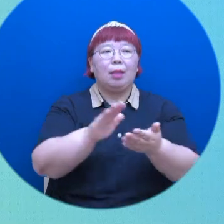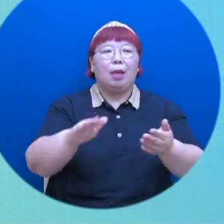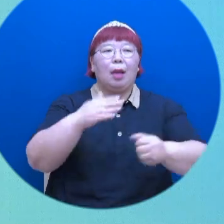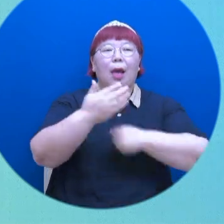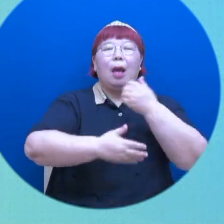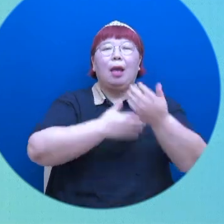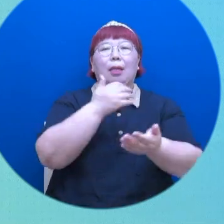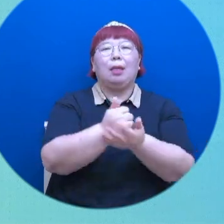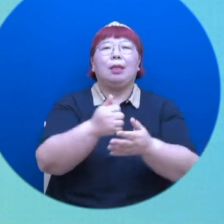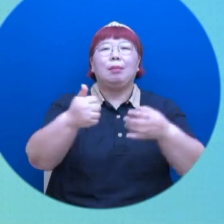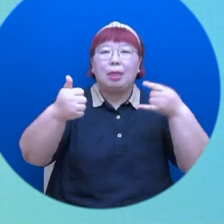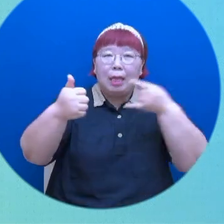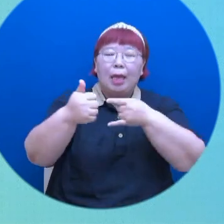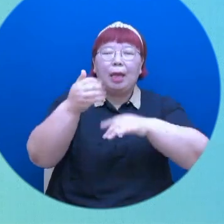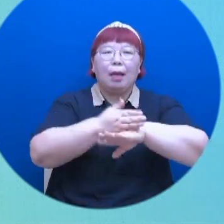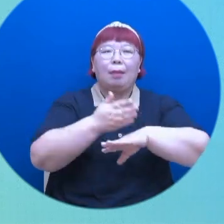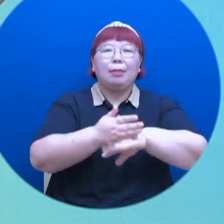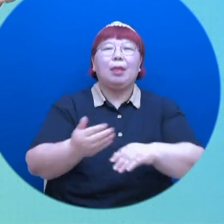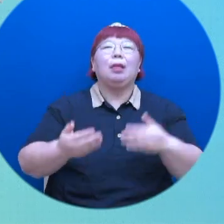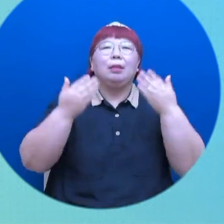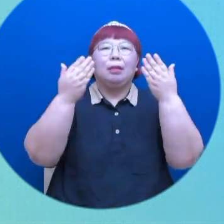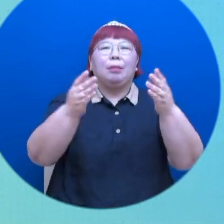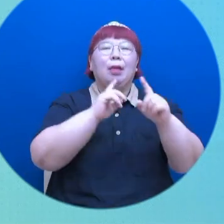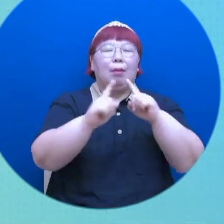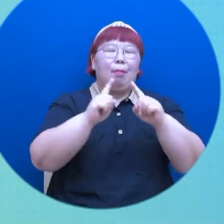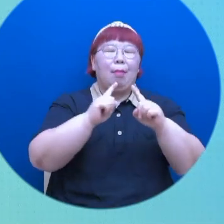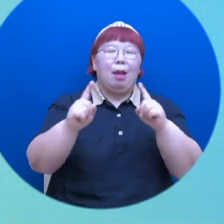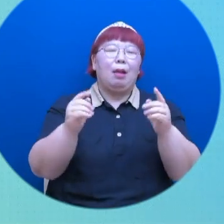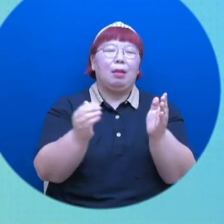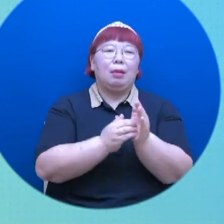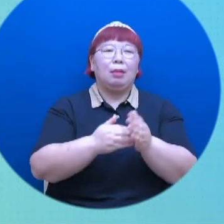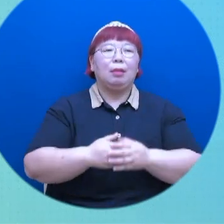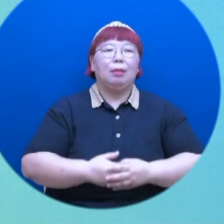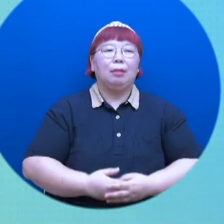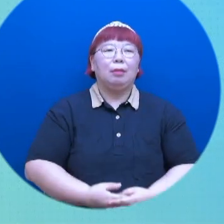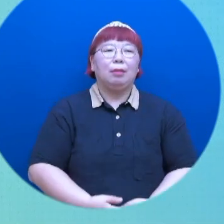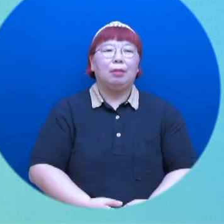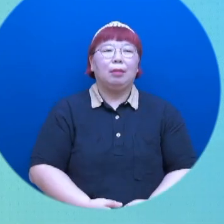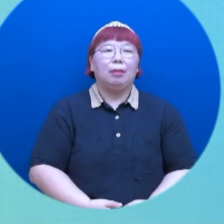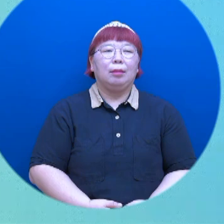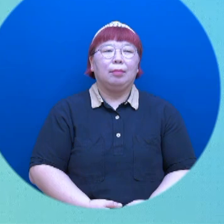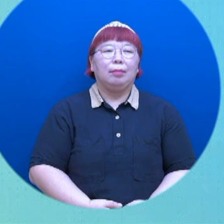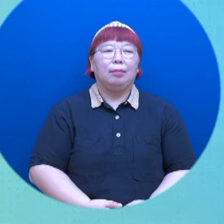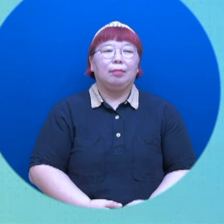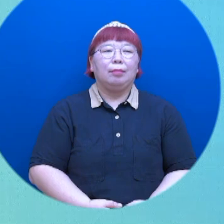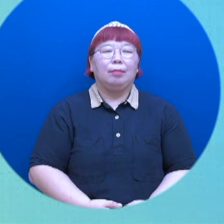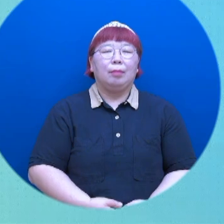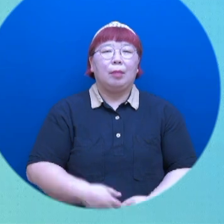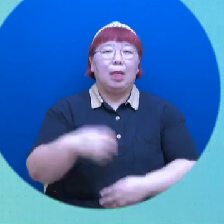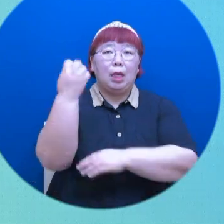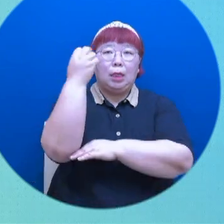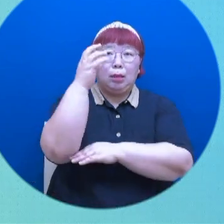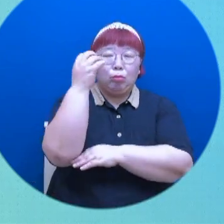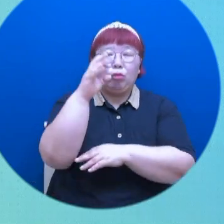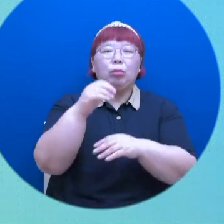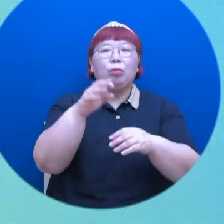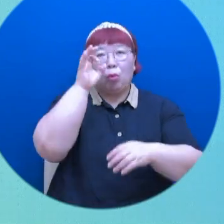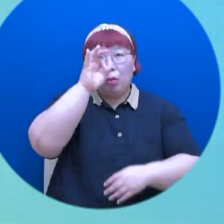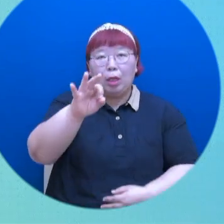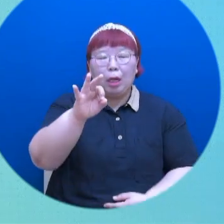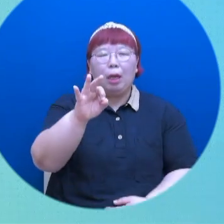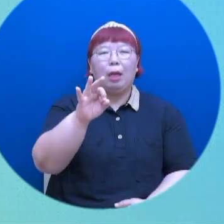하나님께 감사드립니다. 이런 말을 남겼습니다. 신문 기사에 보니까 이